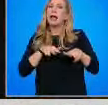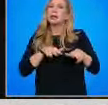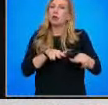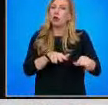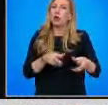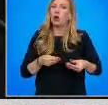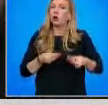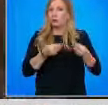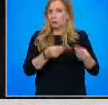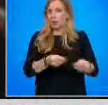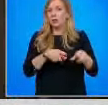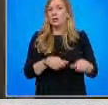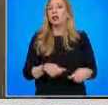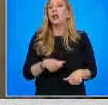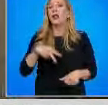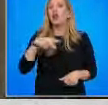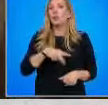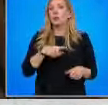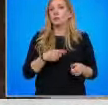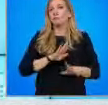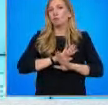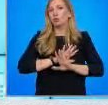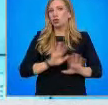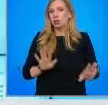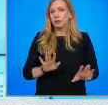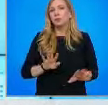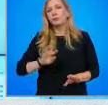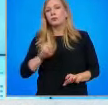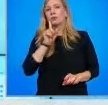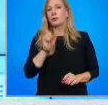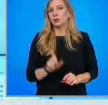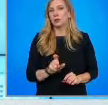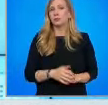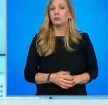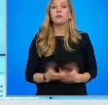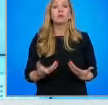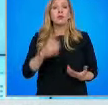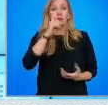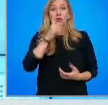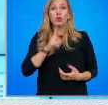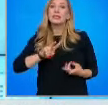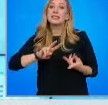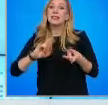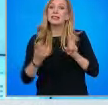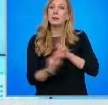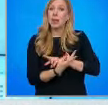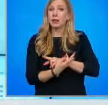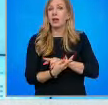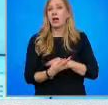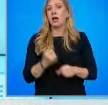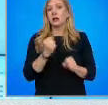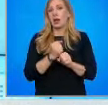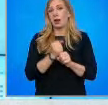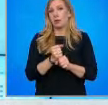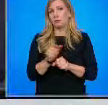и другиран причини тежка катастрофа на столичното околовръстно шосе. Смяна на ключови позиции на хора, които не